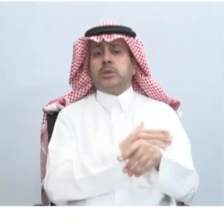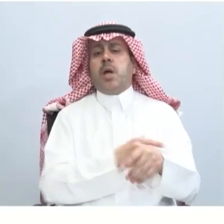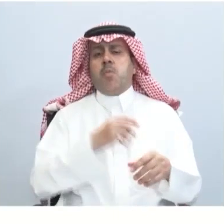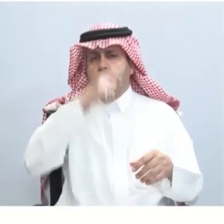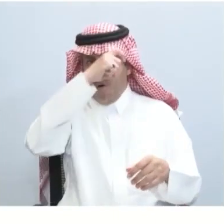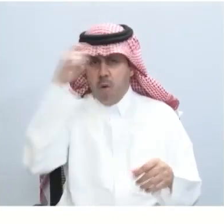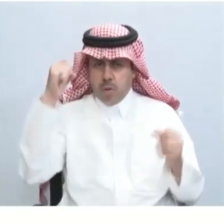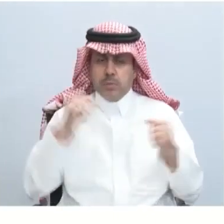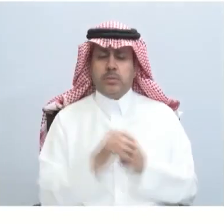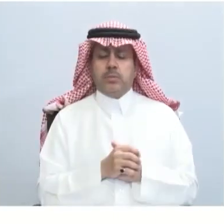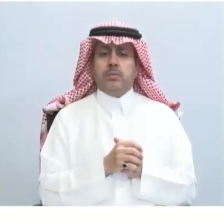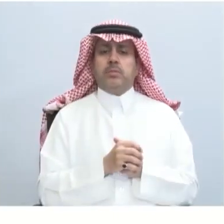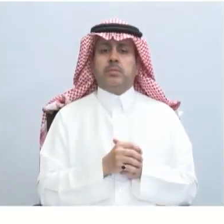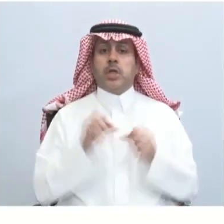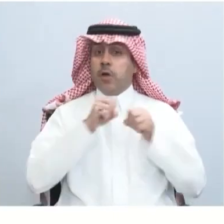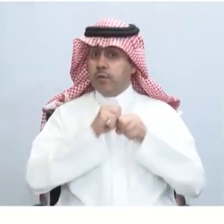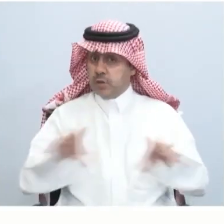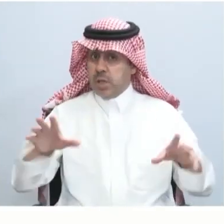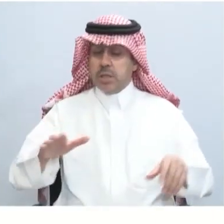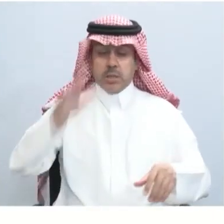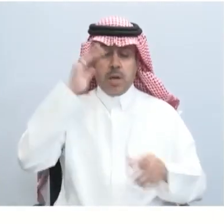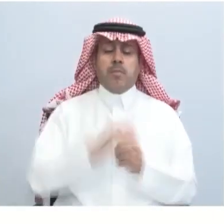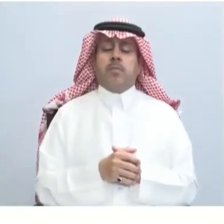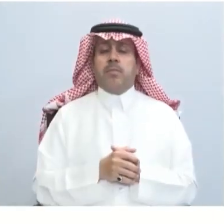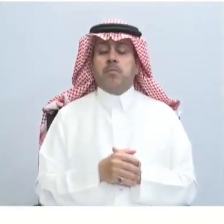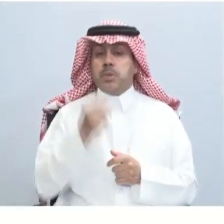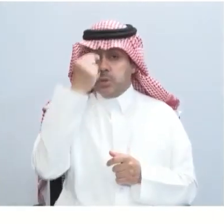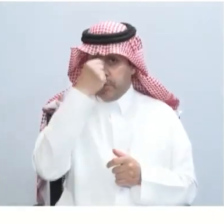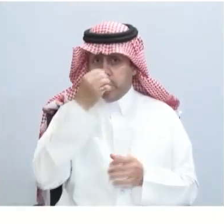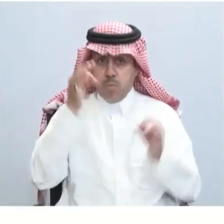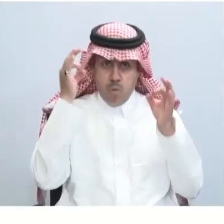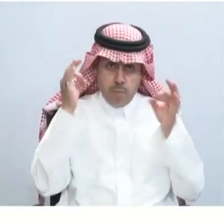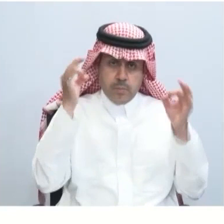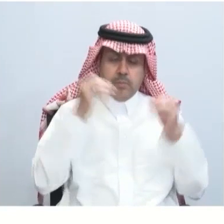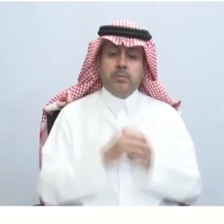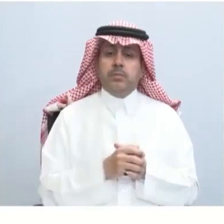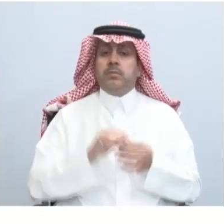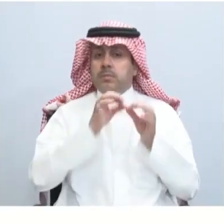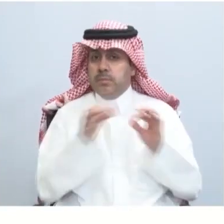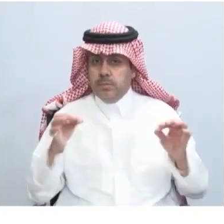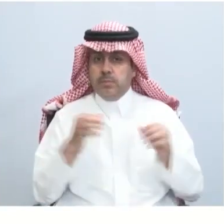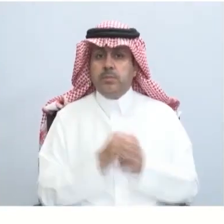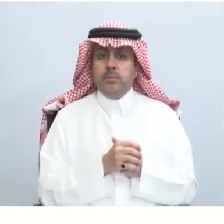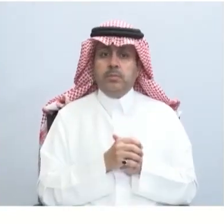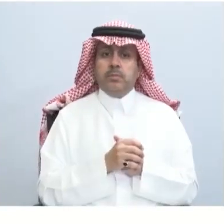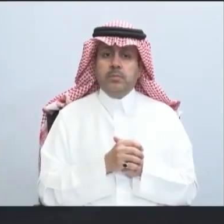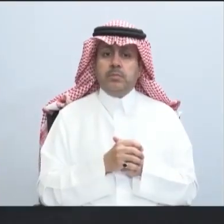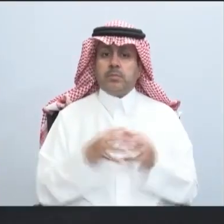والحمى لذلك افشاء السلام من السمات وقيم مهمه جدا للترابط